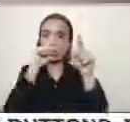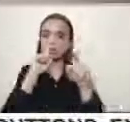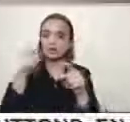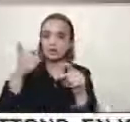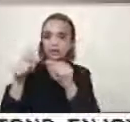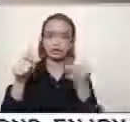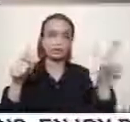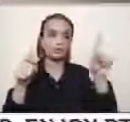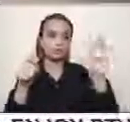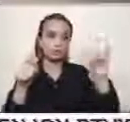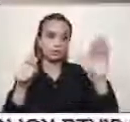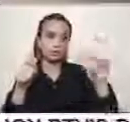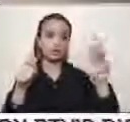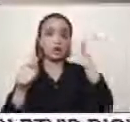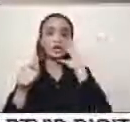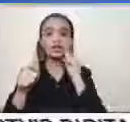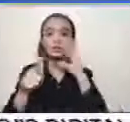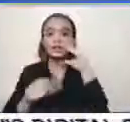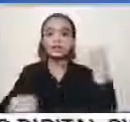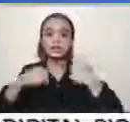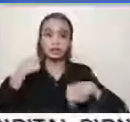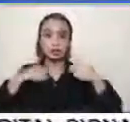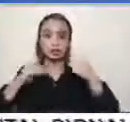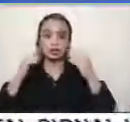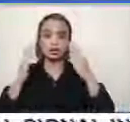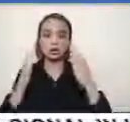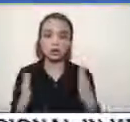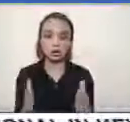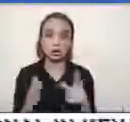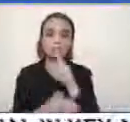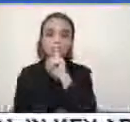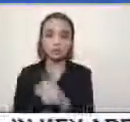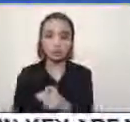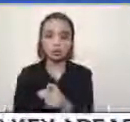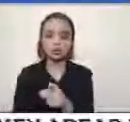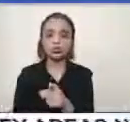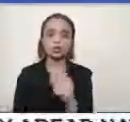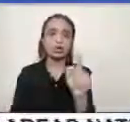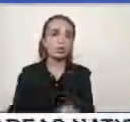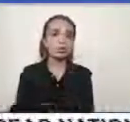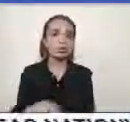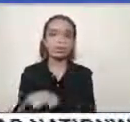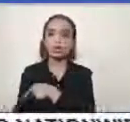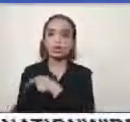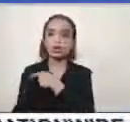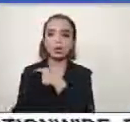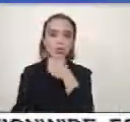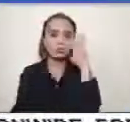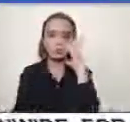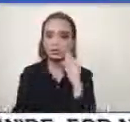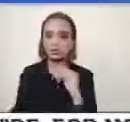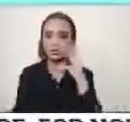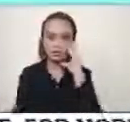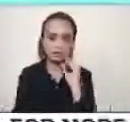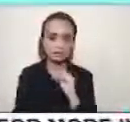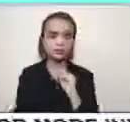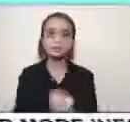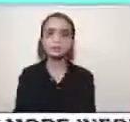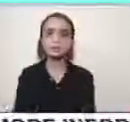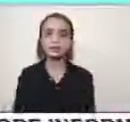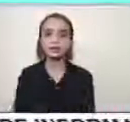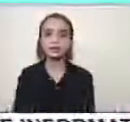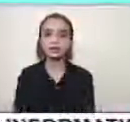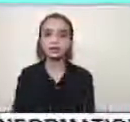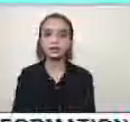President Duterte, as well as Congress. Ngayong tapos na ang Olympics at nag-umpisa na ang Paralympics,